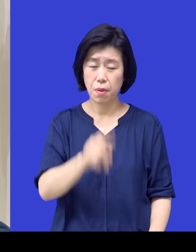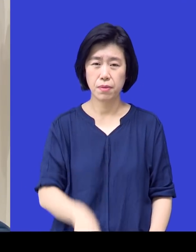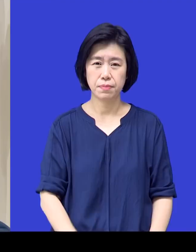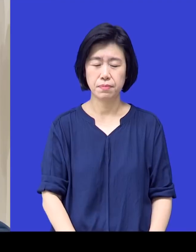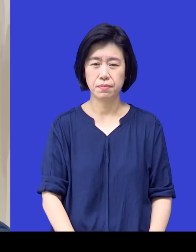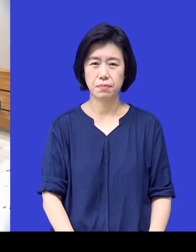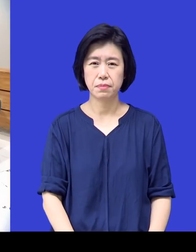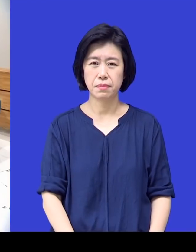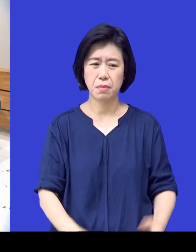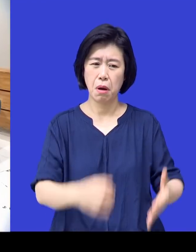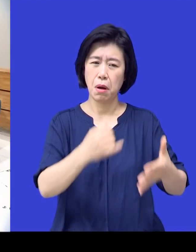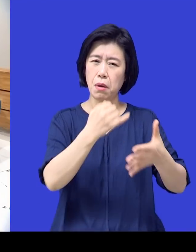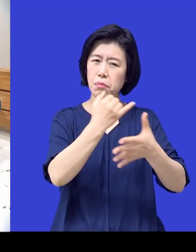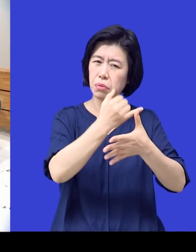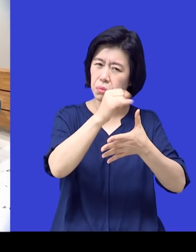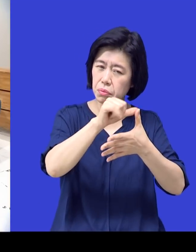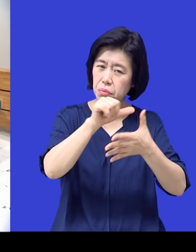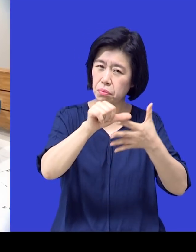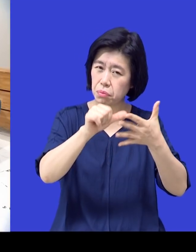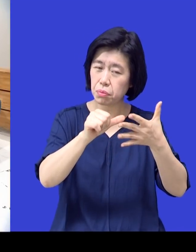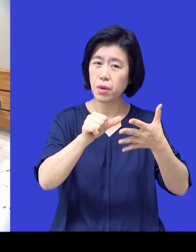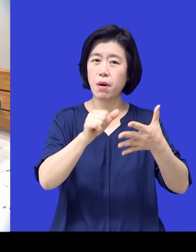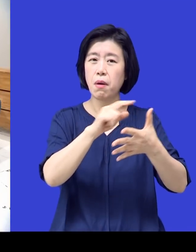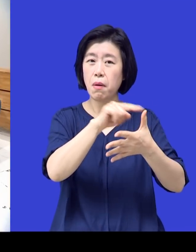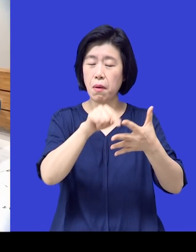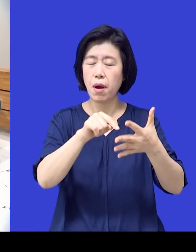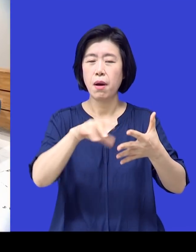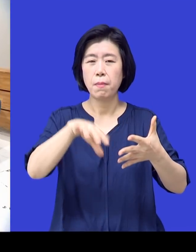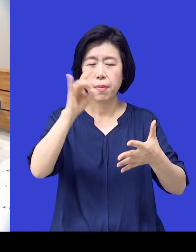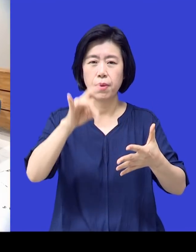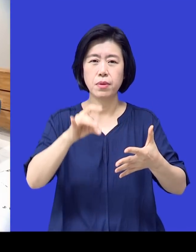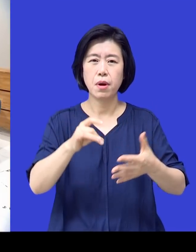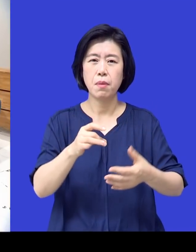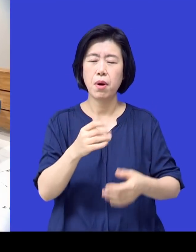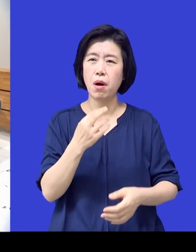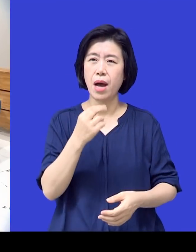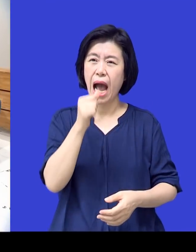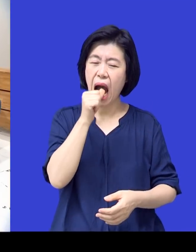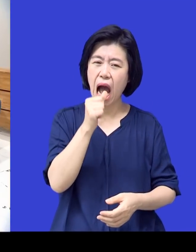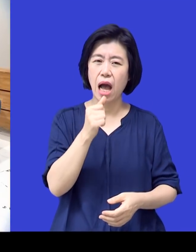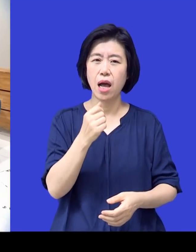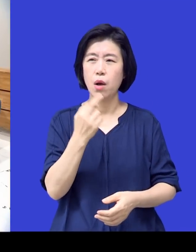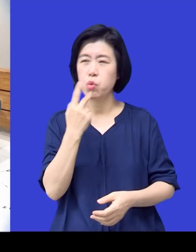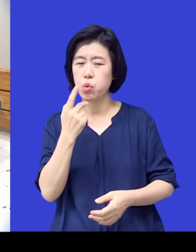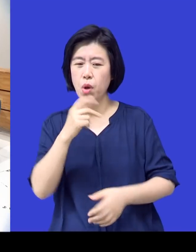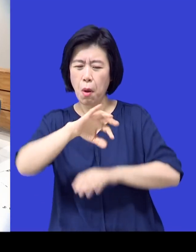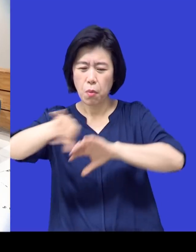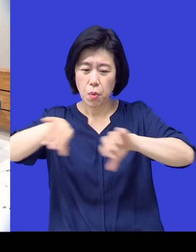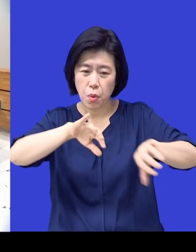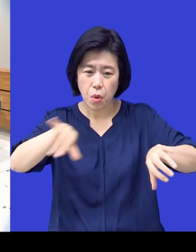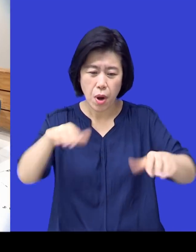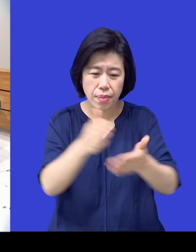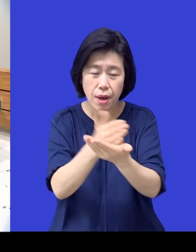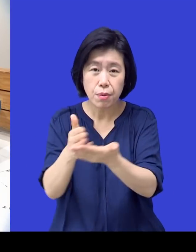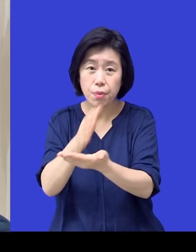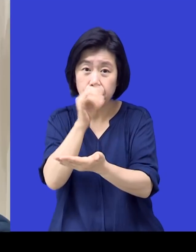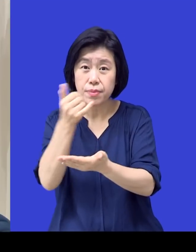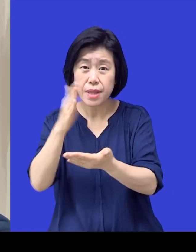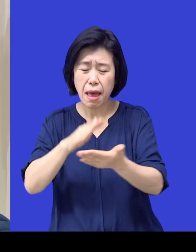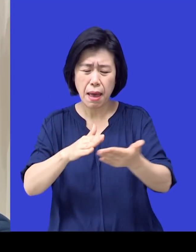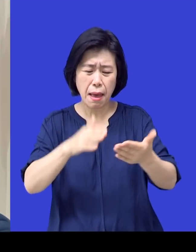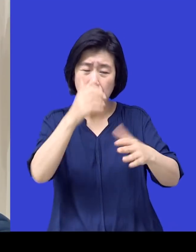뭐 분리수거를 해요. 뭐 플라스틱을 줍고 뭐 깡통 분리하고 하는데 조그마한 기저귀 찬 아이가 뭐를